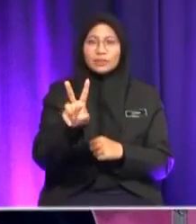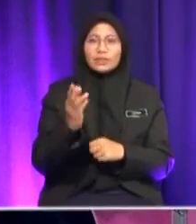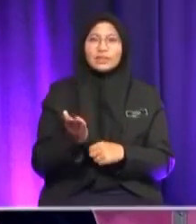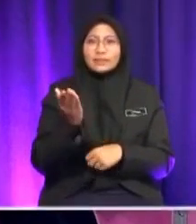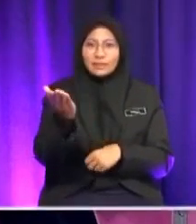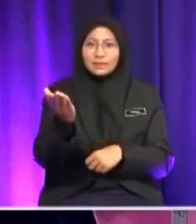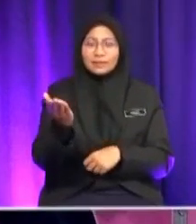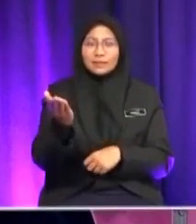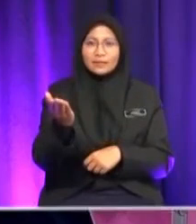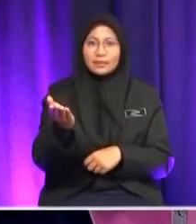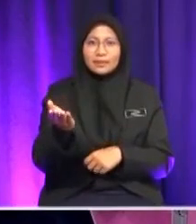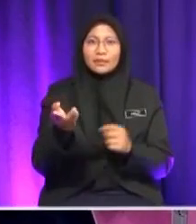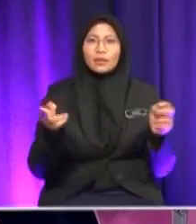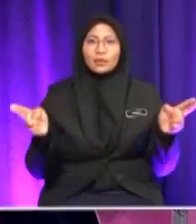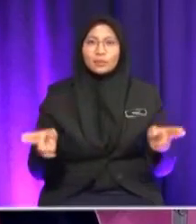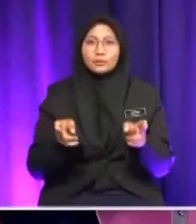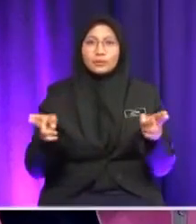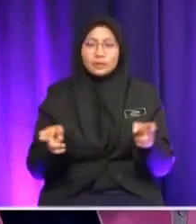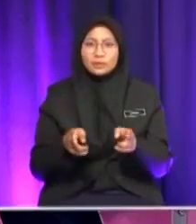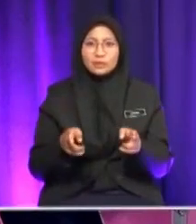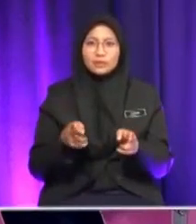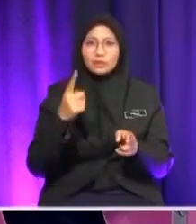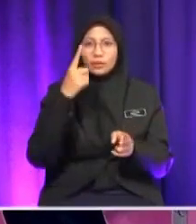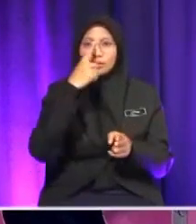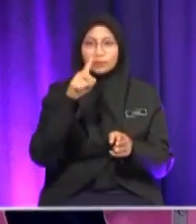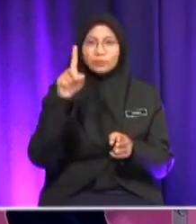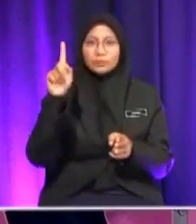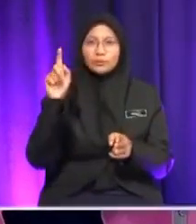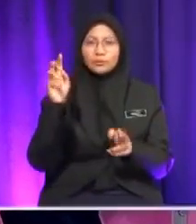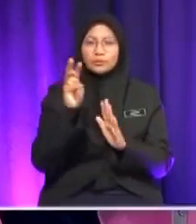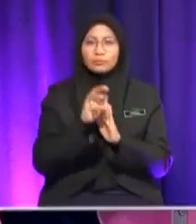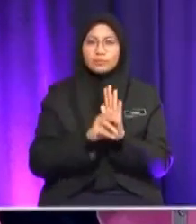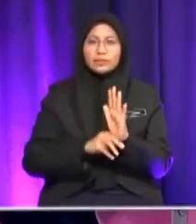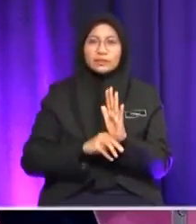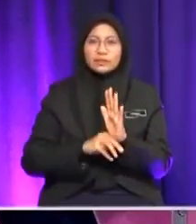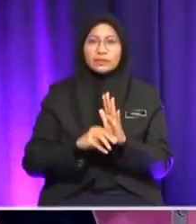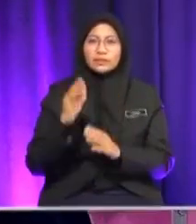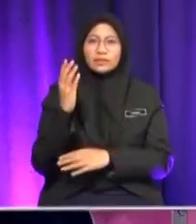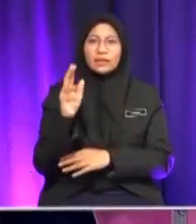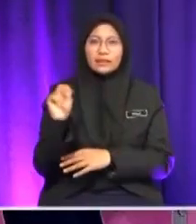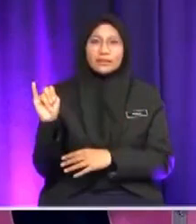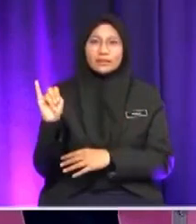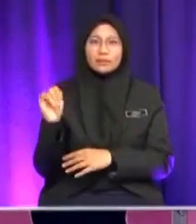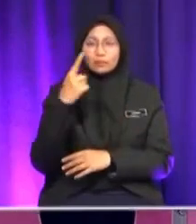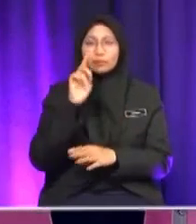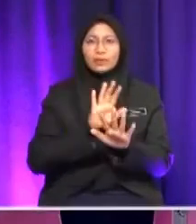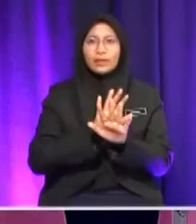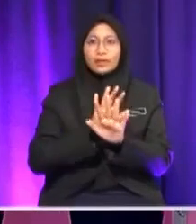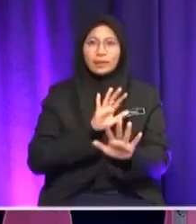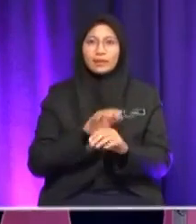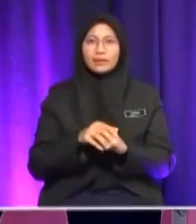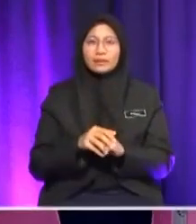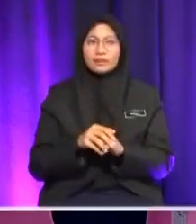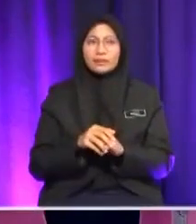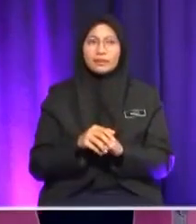yang boleh dilakukan bagi menangani isu muflis. Apakah cadangan? Apakah cara-cara untuk